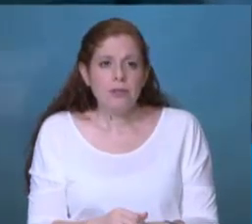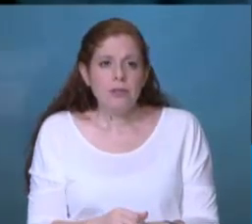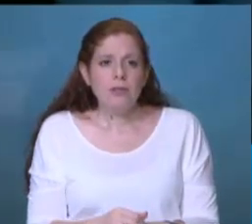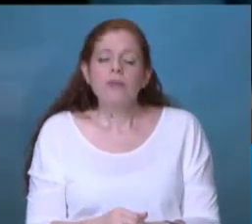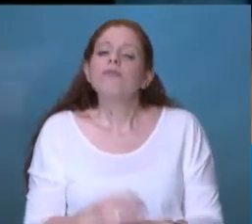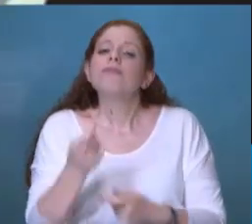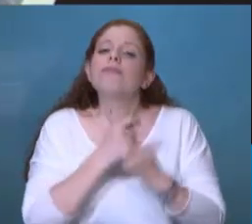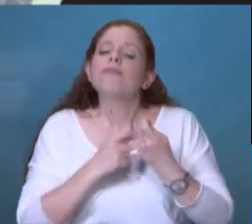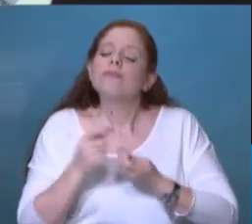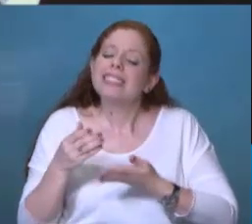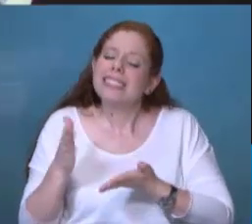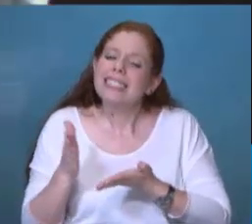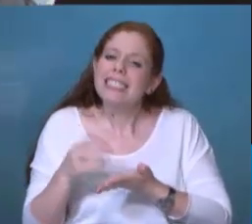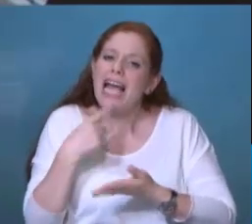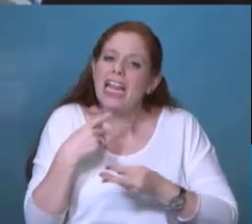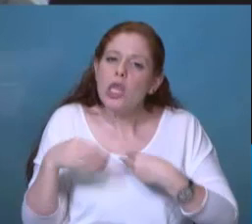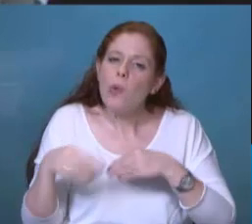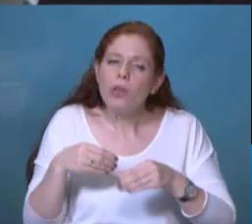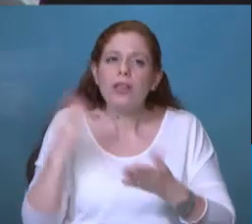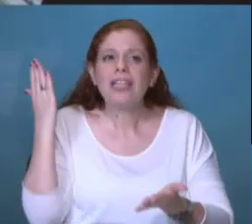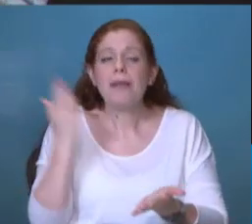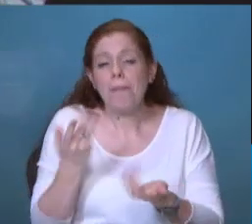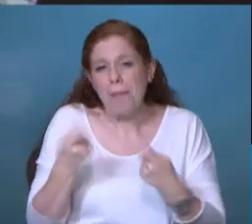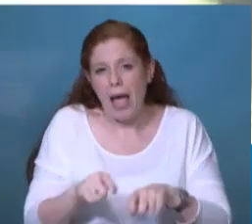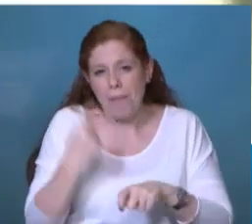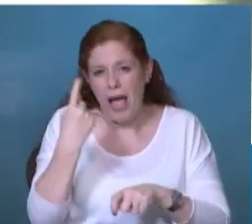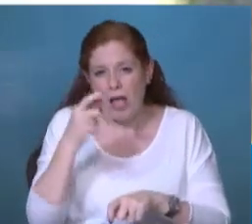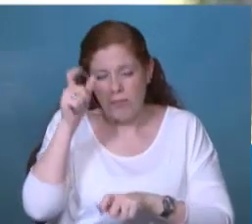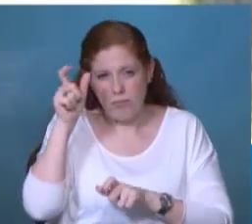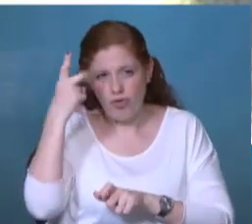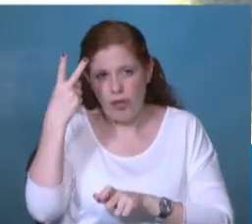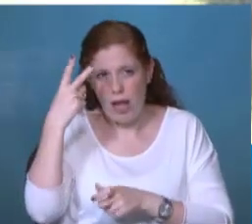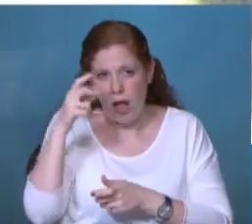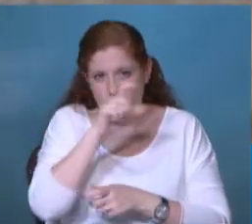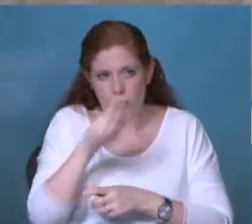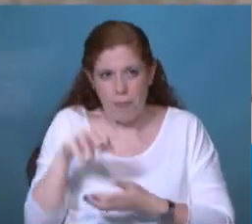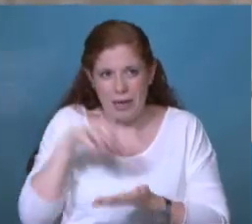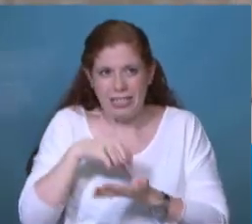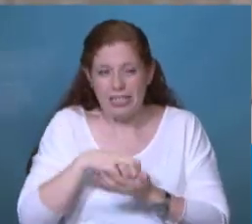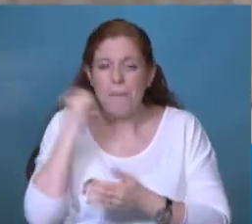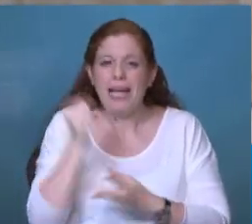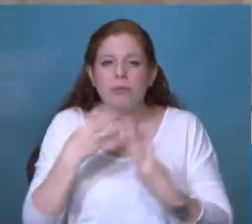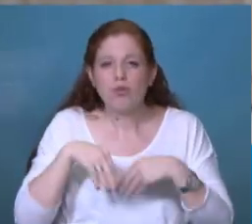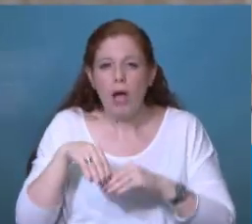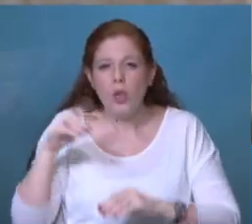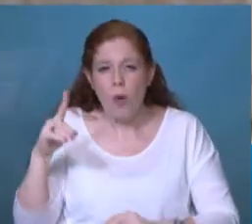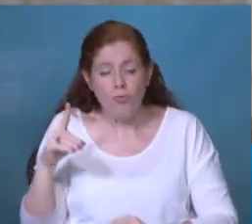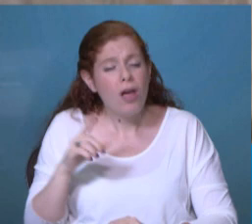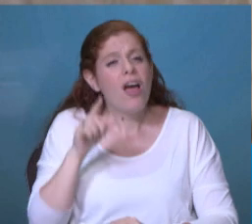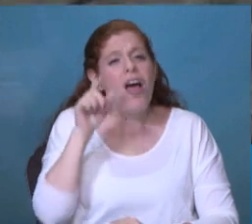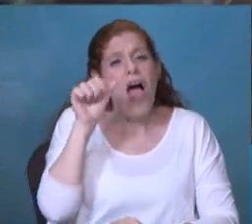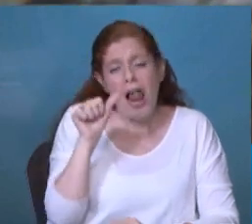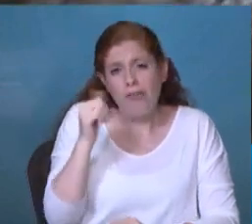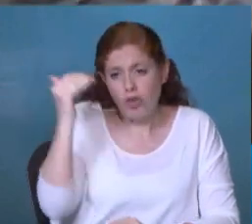עסקת טיעון נחתמה היום עם אחד משני השחקנים המרכזיים בפרשת דומה, רצח משפחת הוואבשה. א', שהיה קטין בזמן